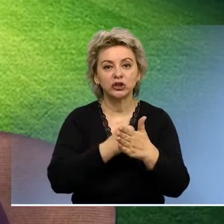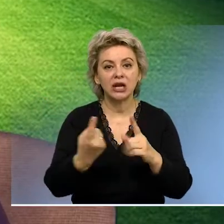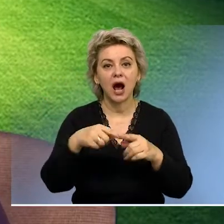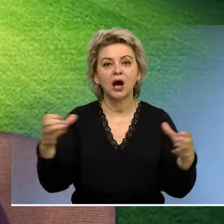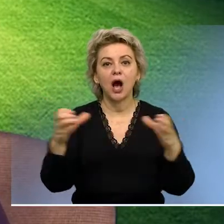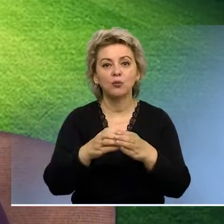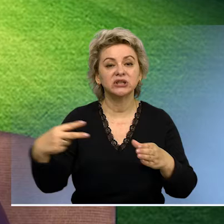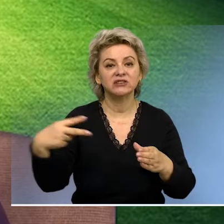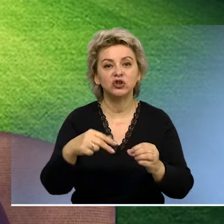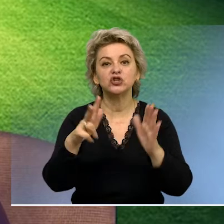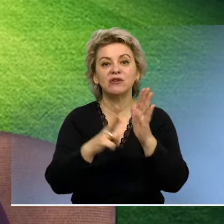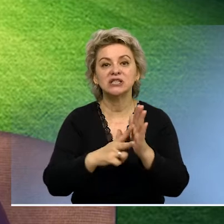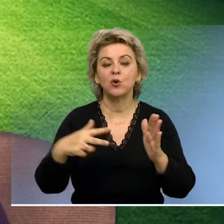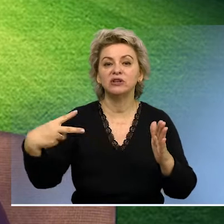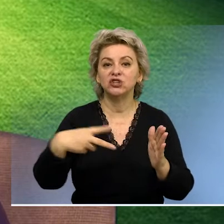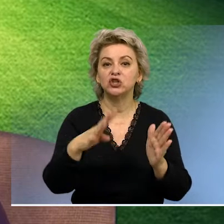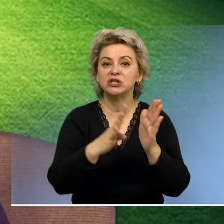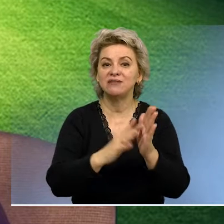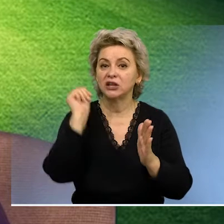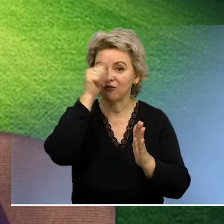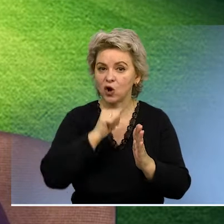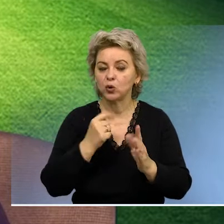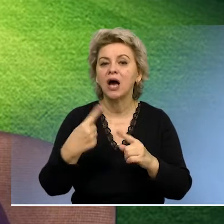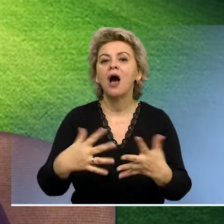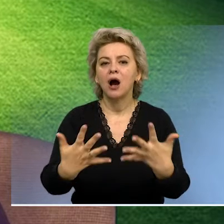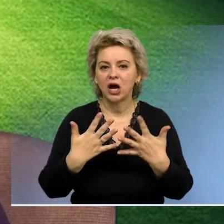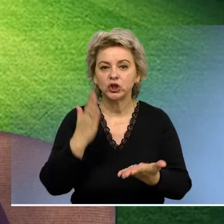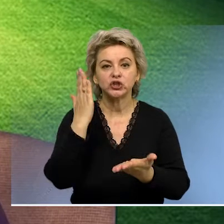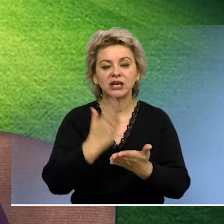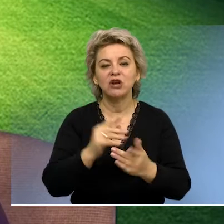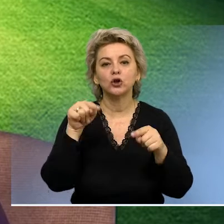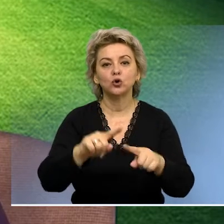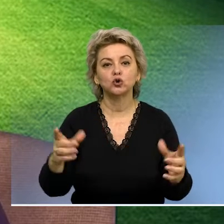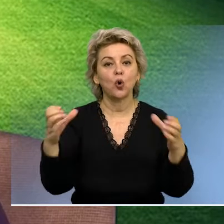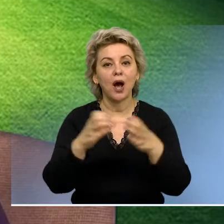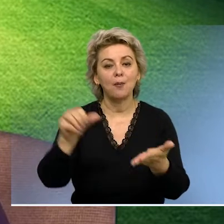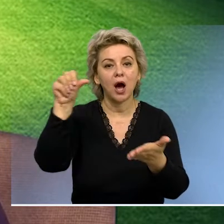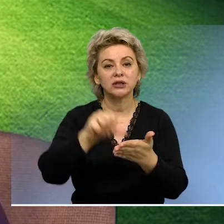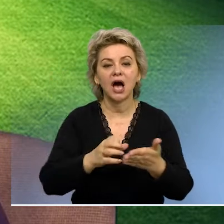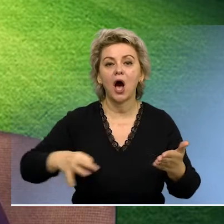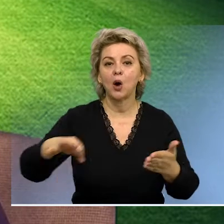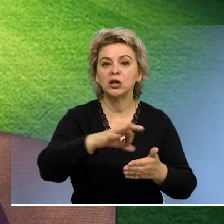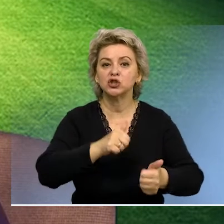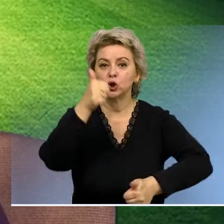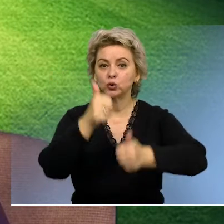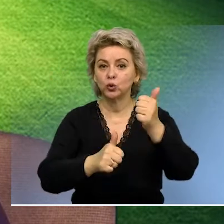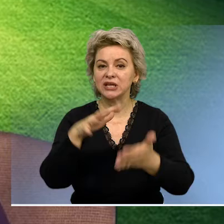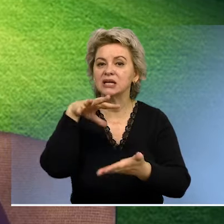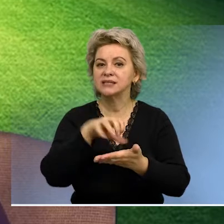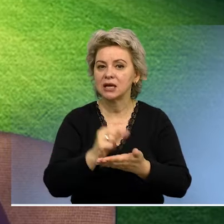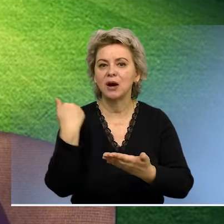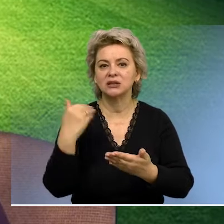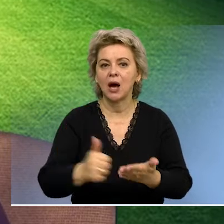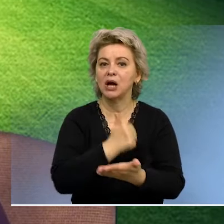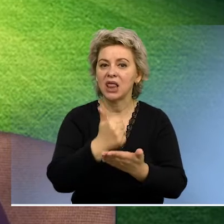момент самое важное достижение для команды 2008-2009 года, конечно же, является то, что команда участвует в